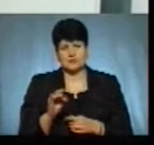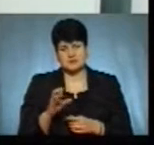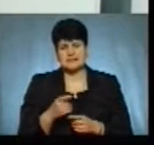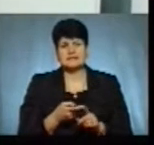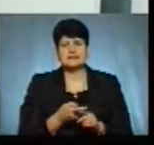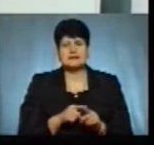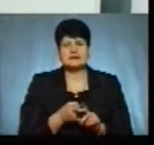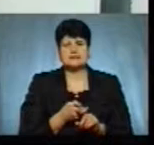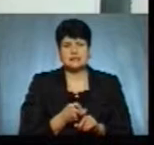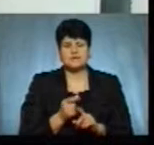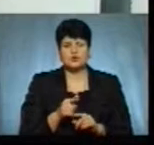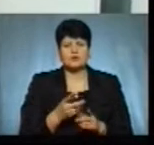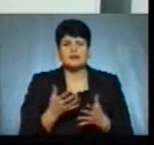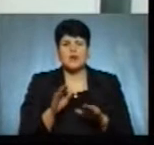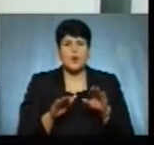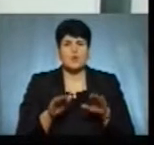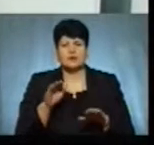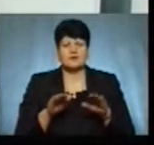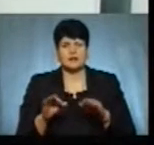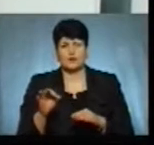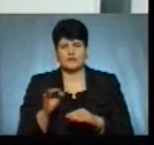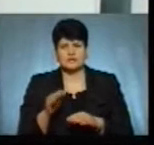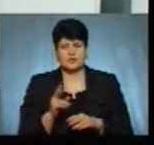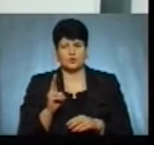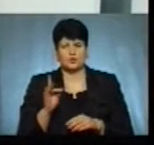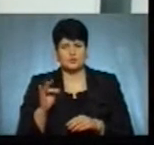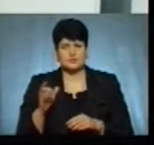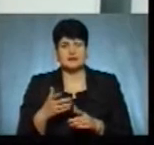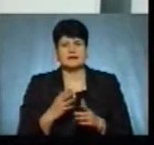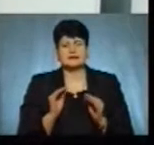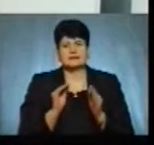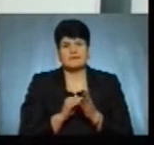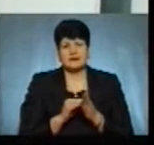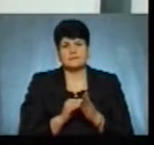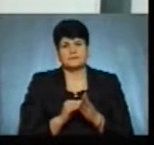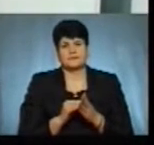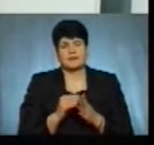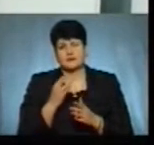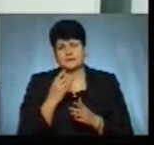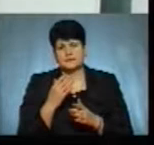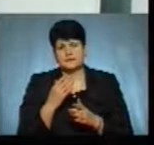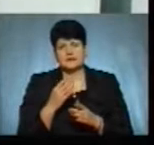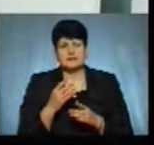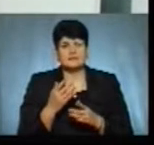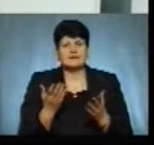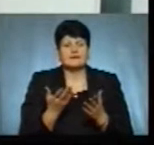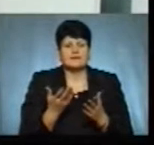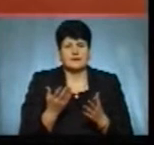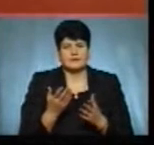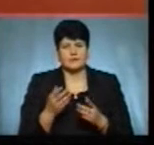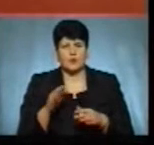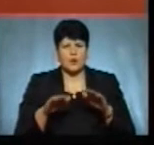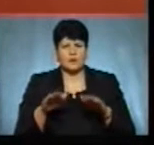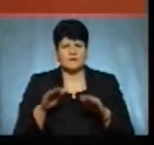які коливання офіційного курсу, як офіційний курс встановлює Національний банк на міжбанківському валютному ринку, якщо які коливання